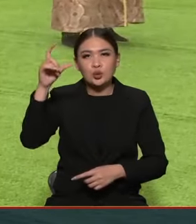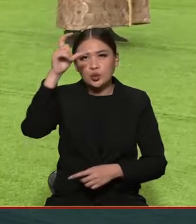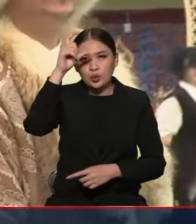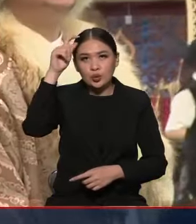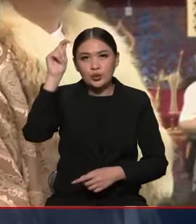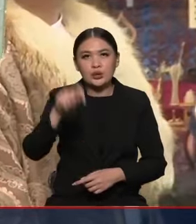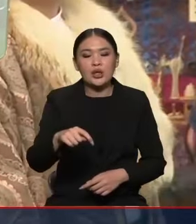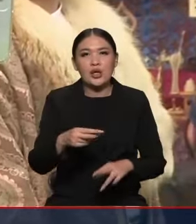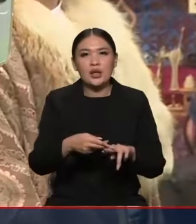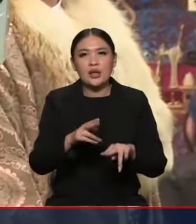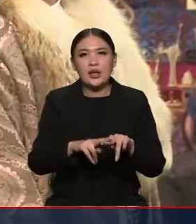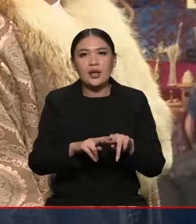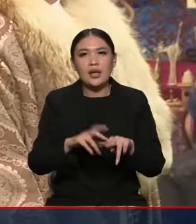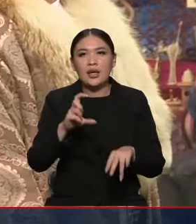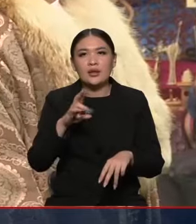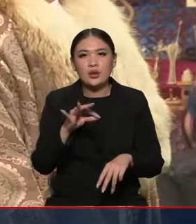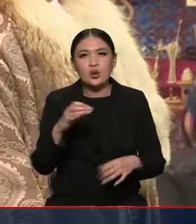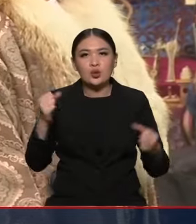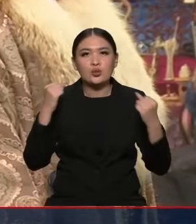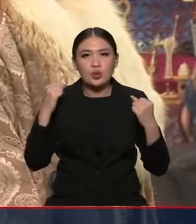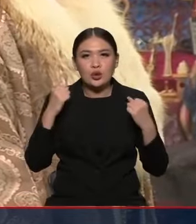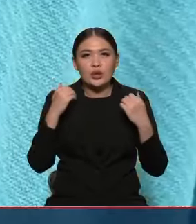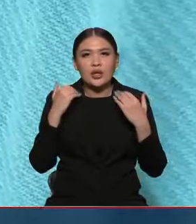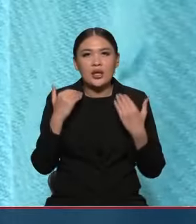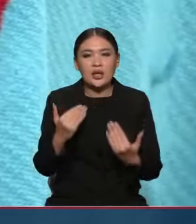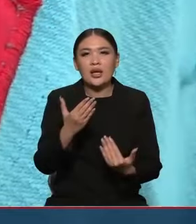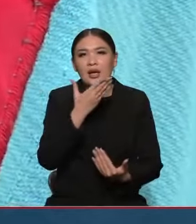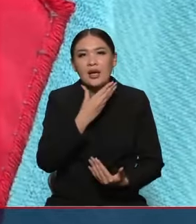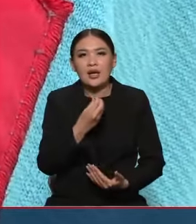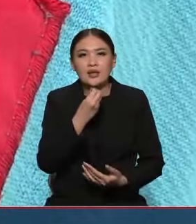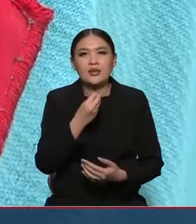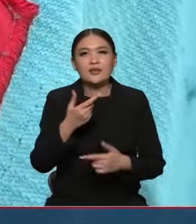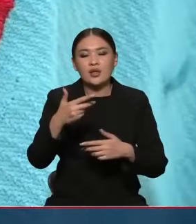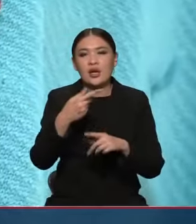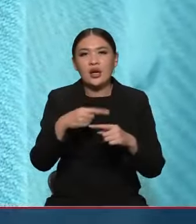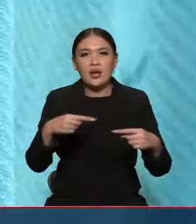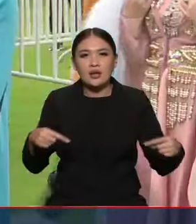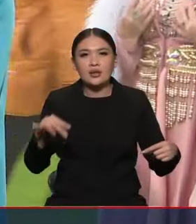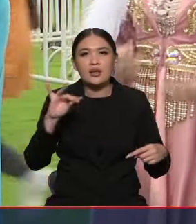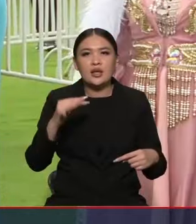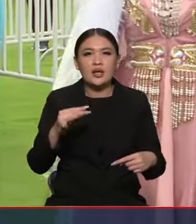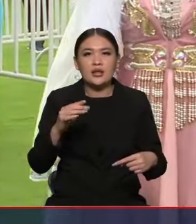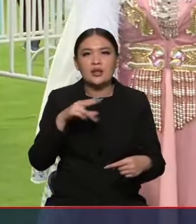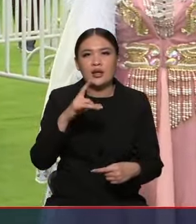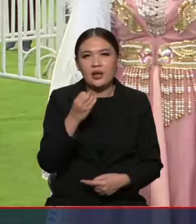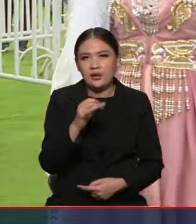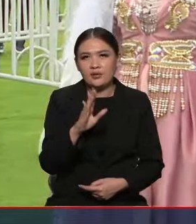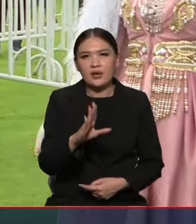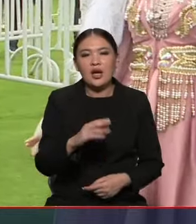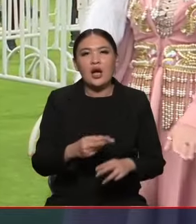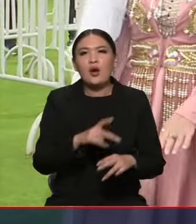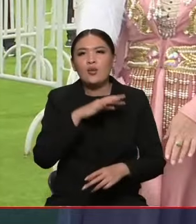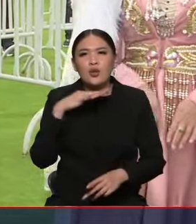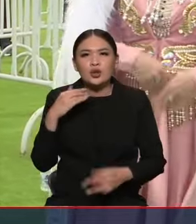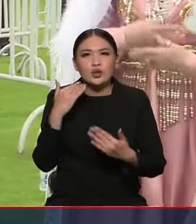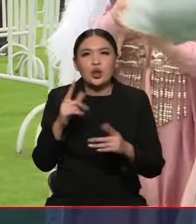международные состязания по этническим видам спорта – это кладезь красивых кадров, неординарных ситуаций и драйва. Собственно, большая